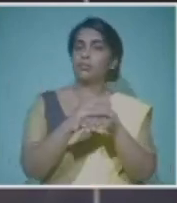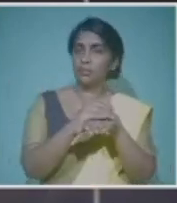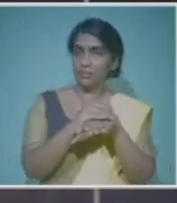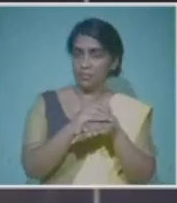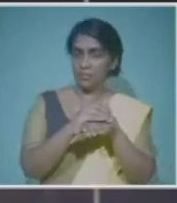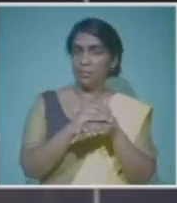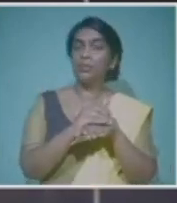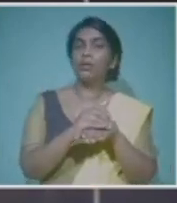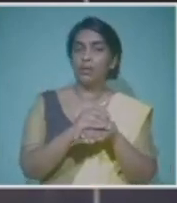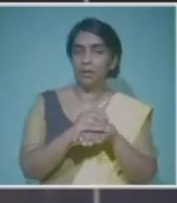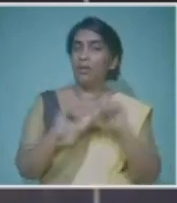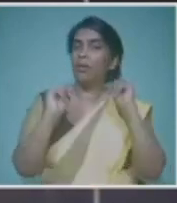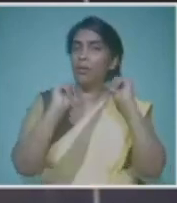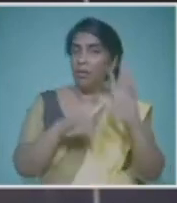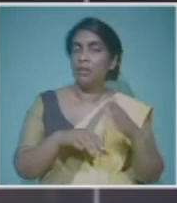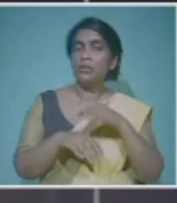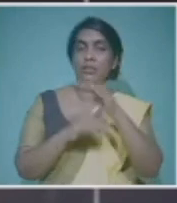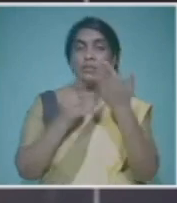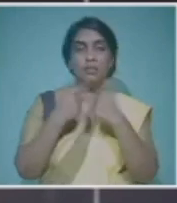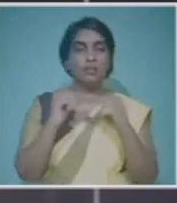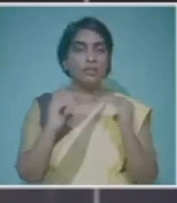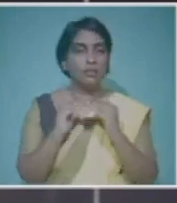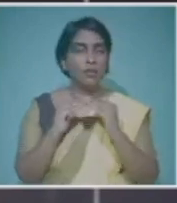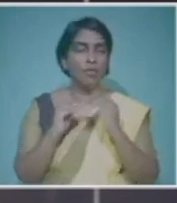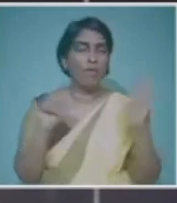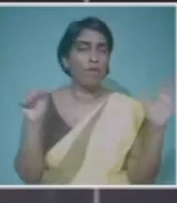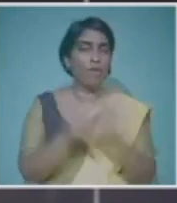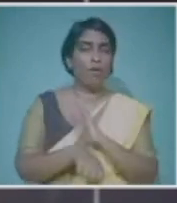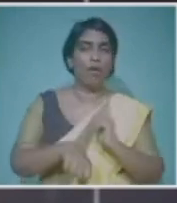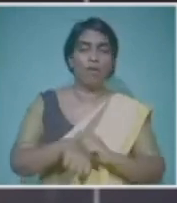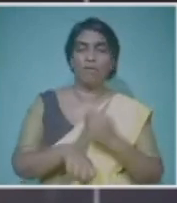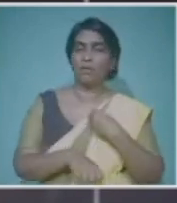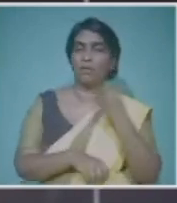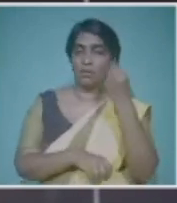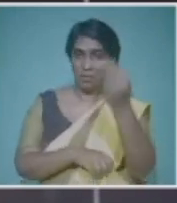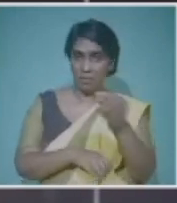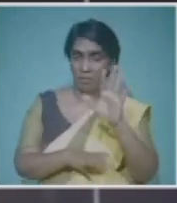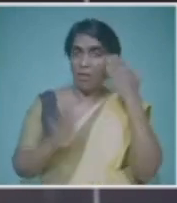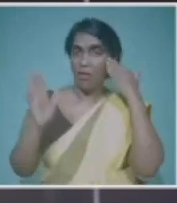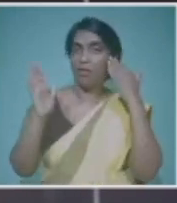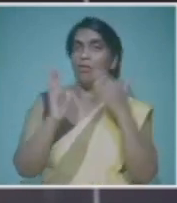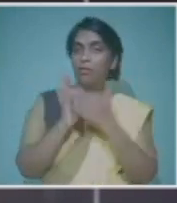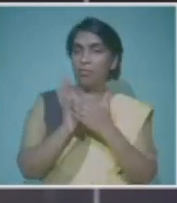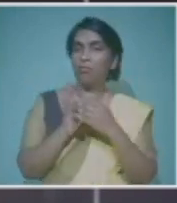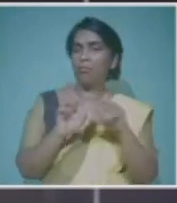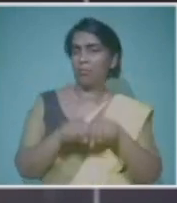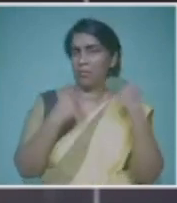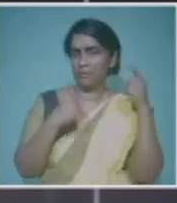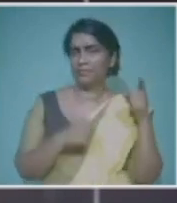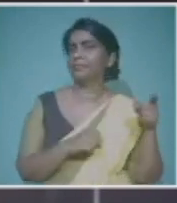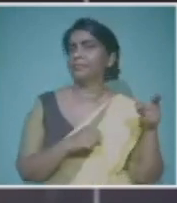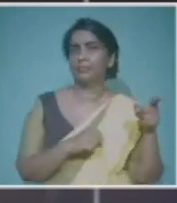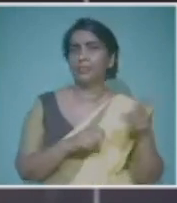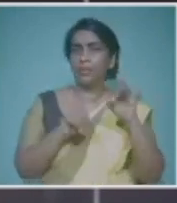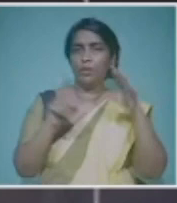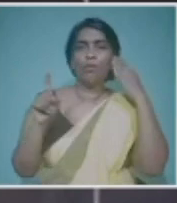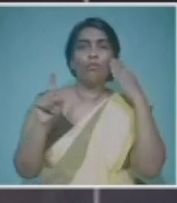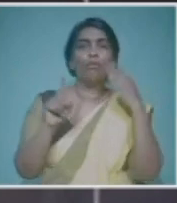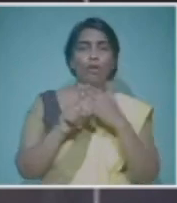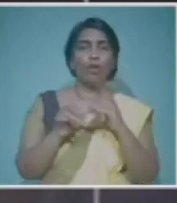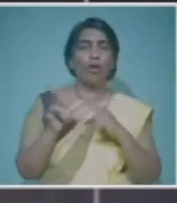සඳහා සාධාරණ සමාන හා උපරිම අවස්ථා ලබා දිය යුතුය යන අරමුණ කඩ කර තිබිනි මේ